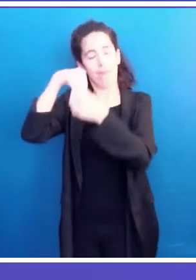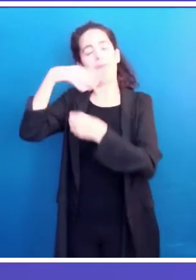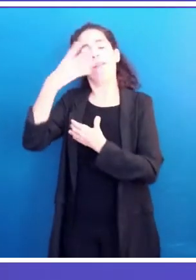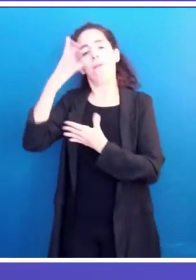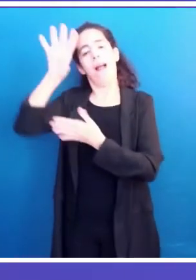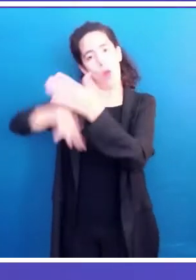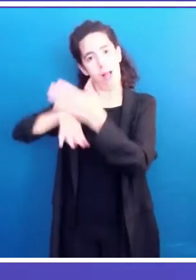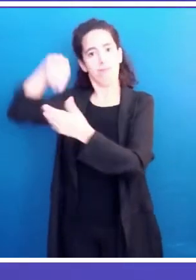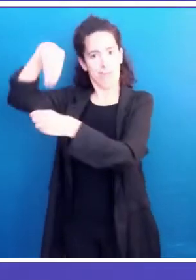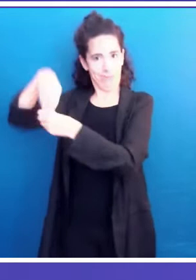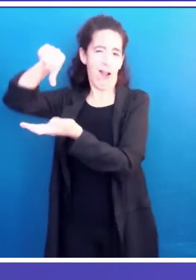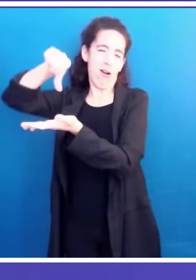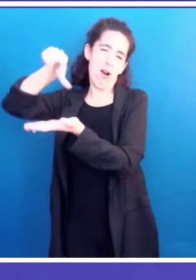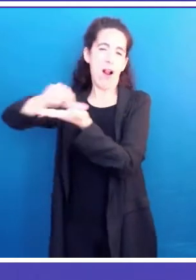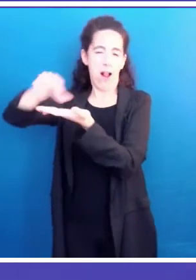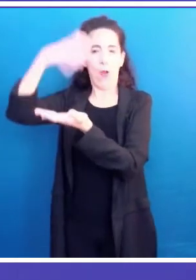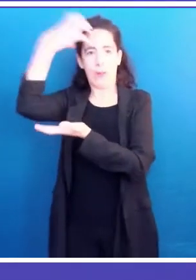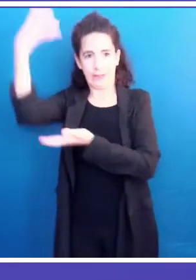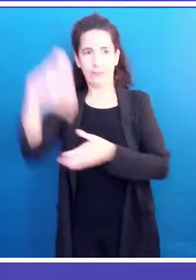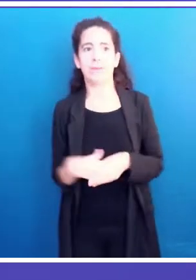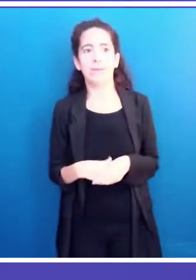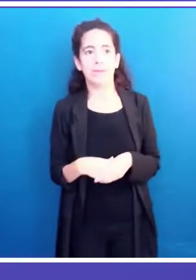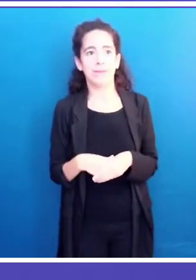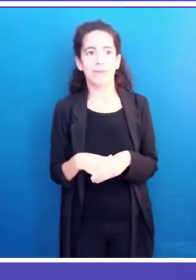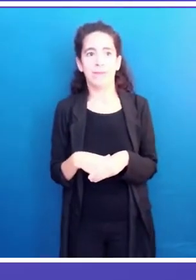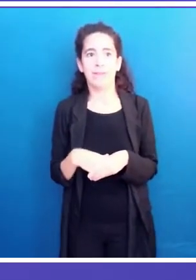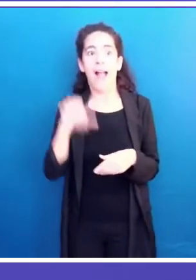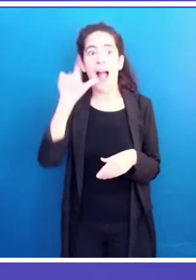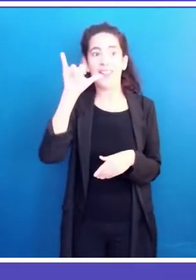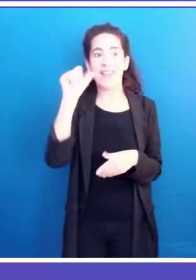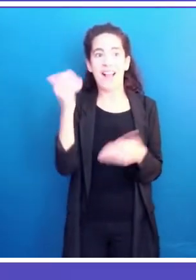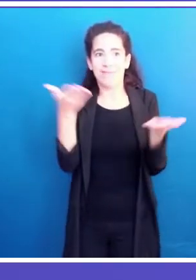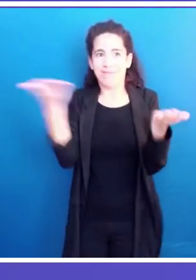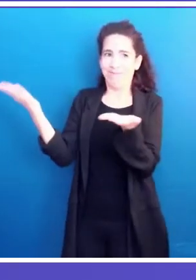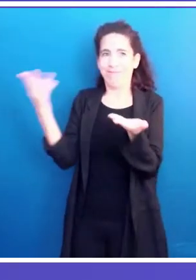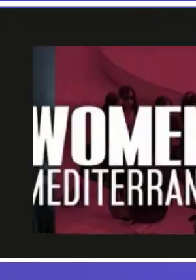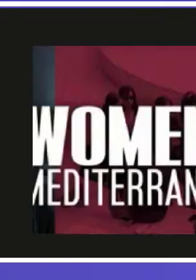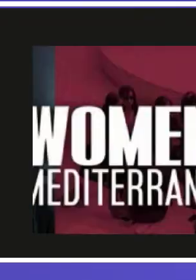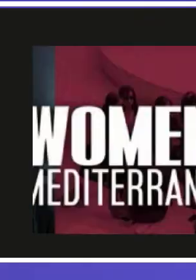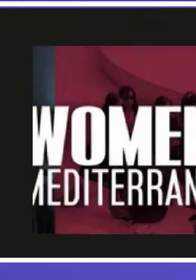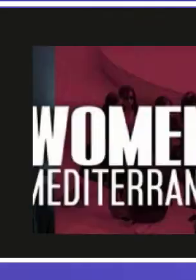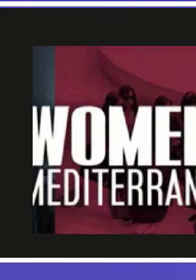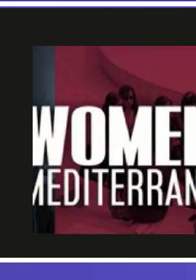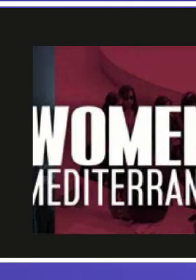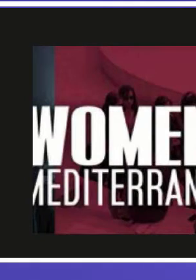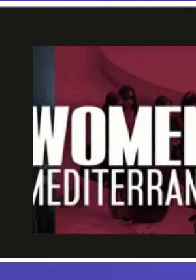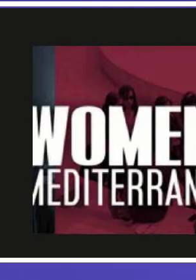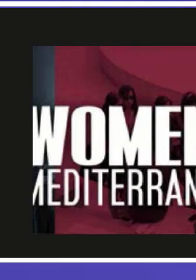نحن ننتظر حديثك بشوق كبير، تفضلي لك